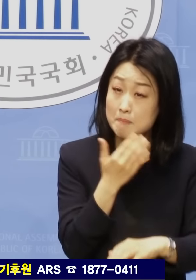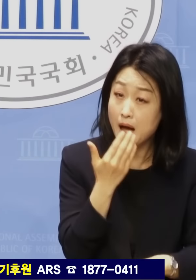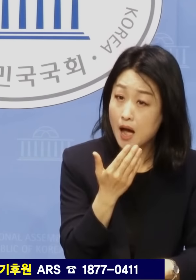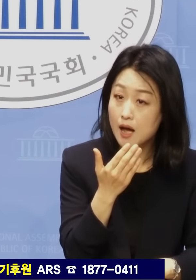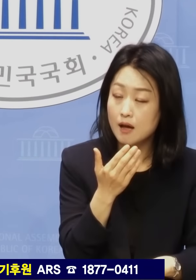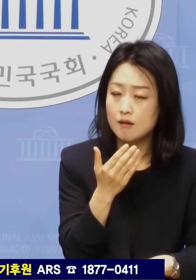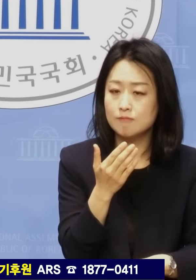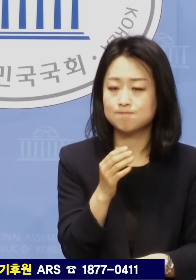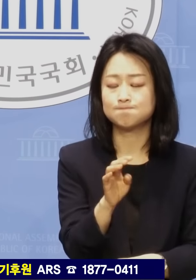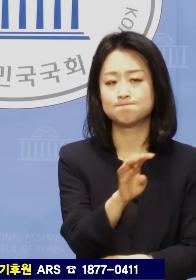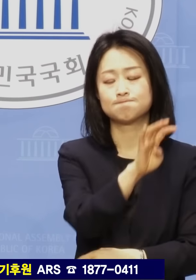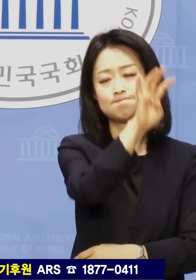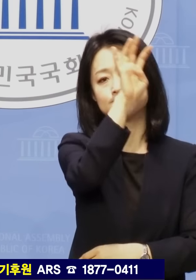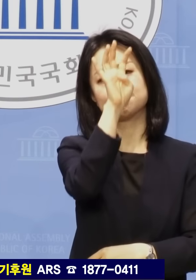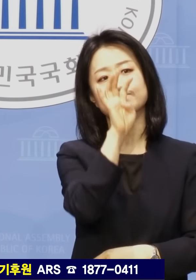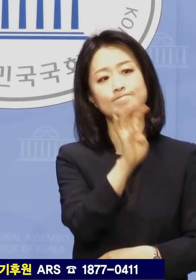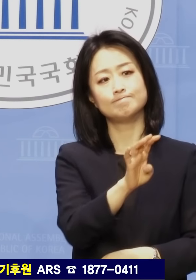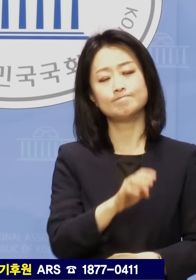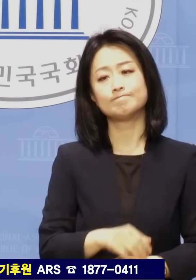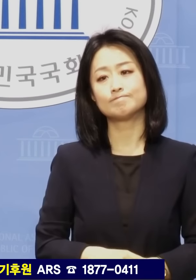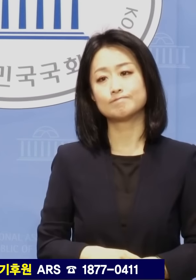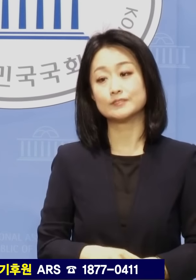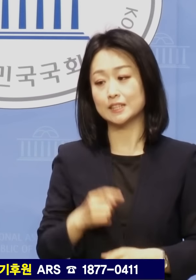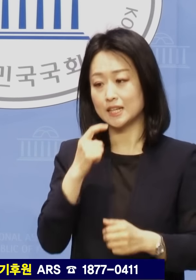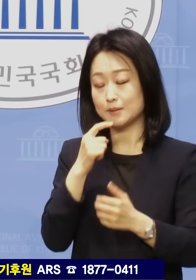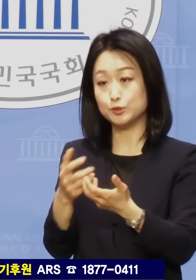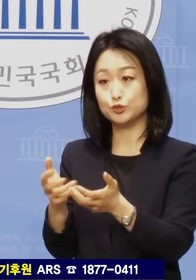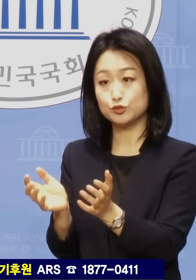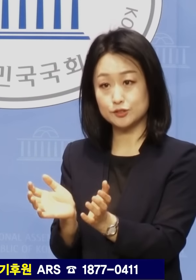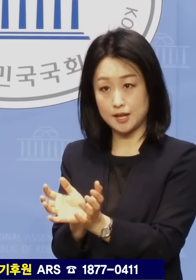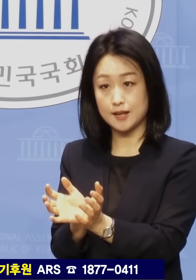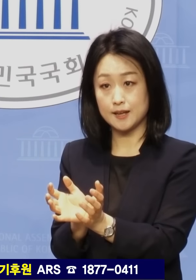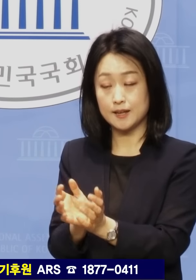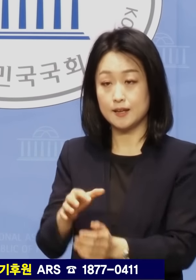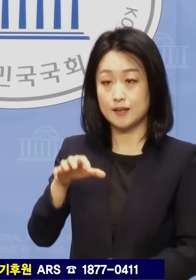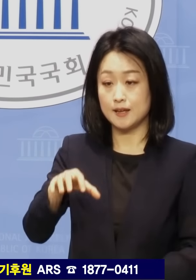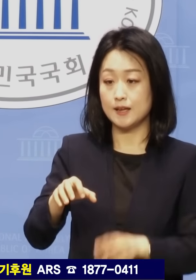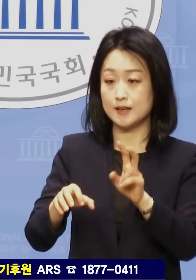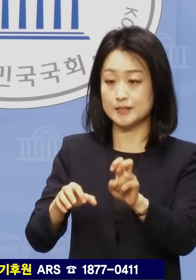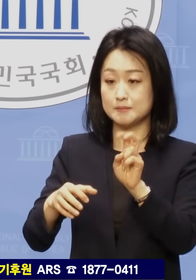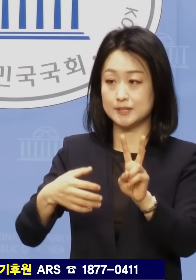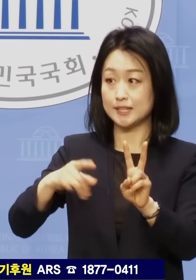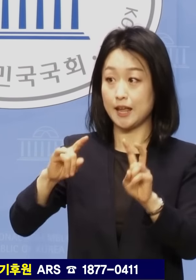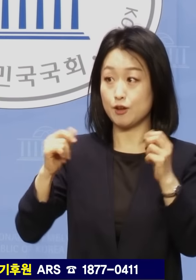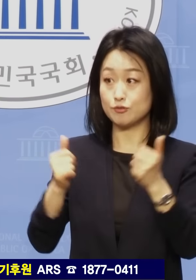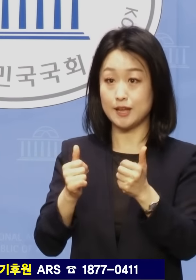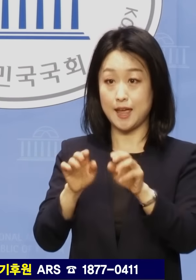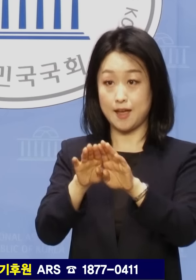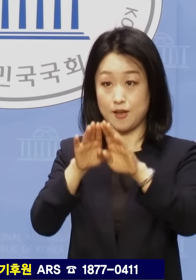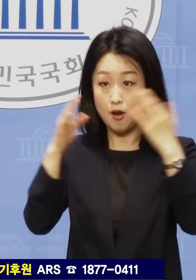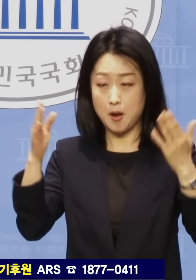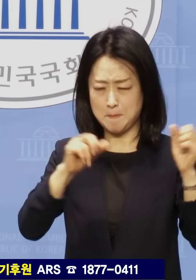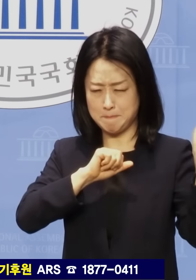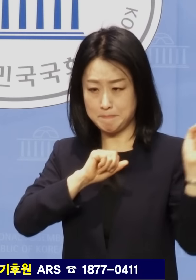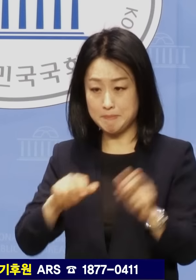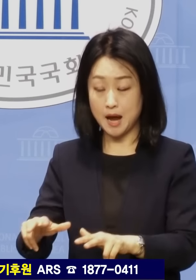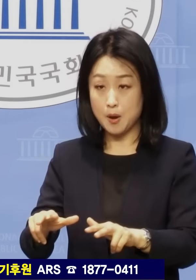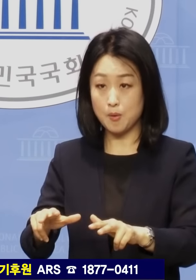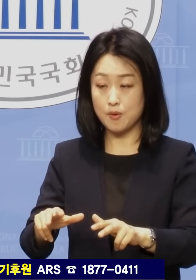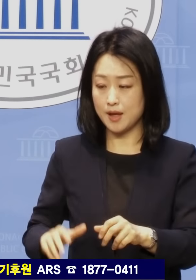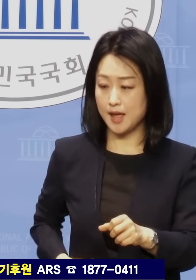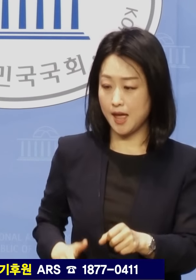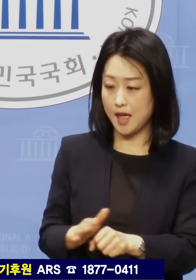있을 것 같습니까 더불어민주당은 22대 국회가 열리는 대로 곧바로